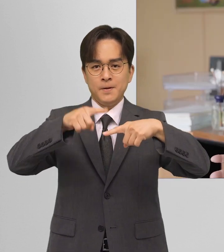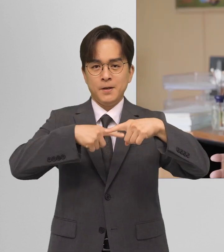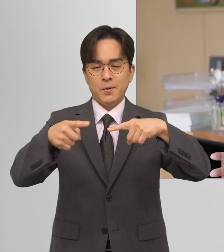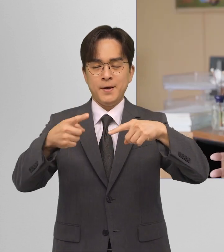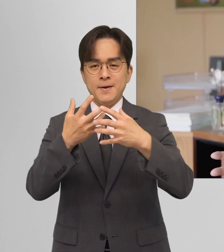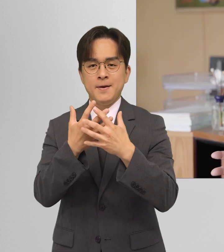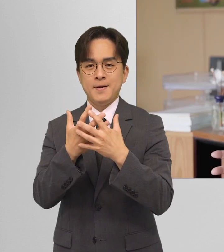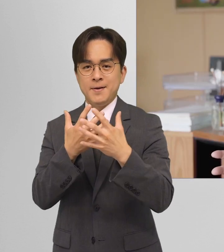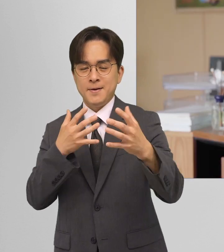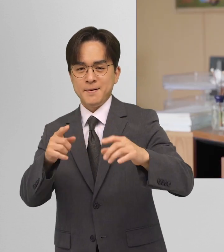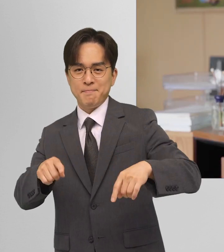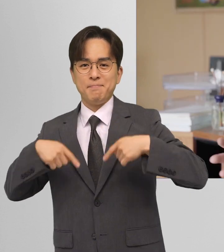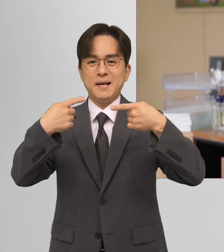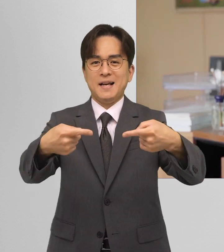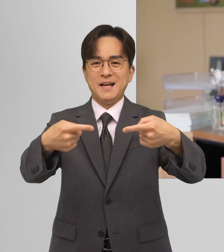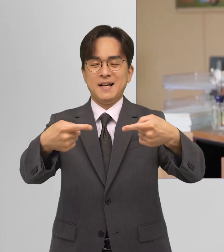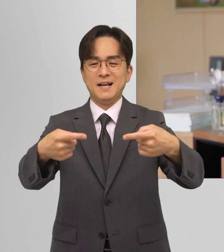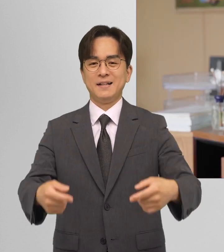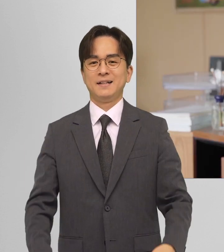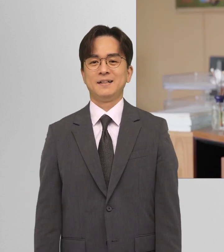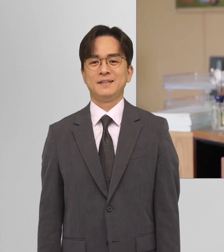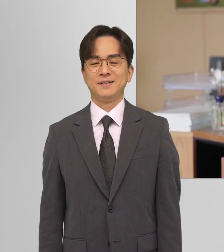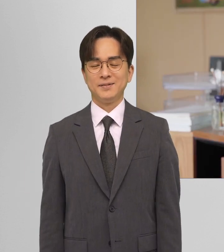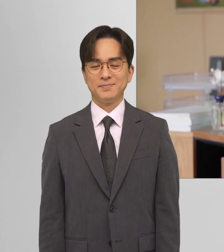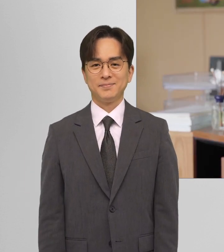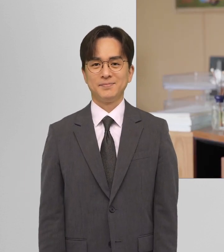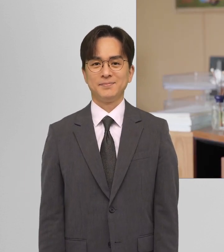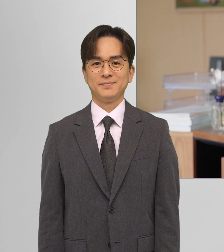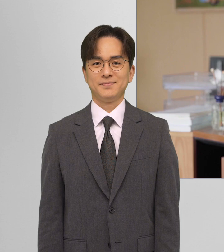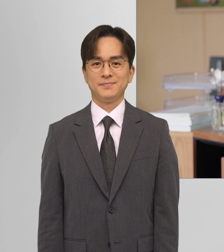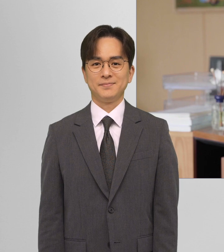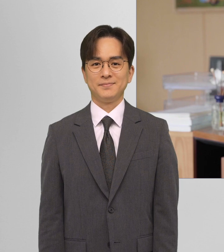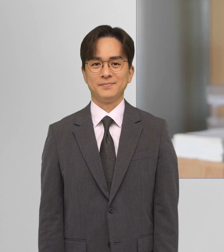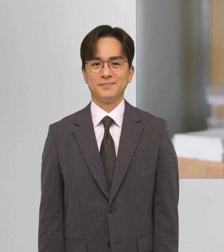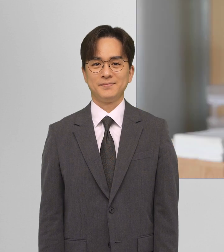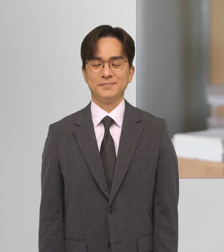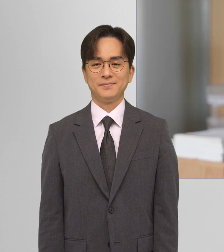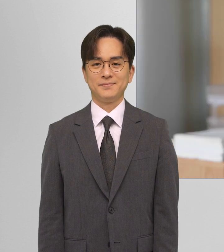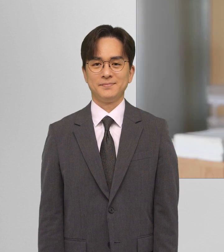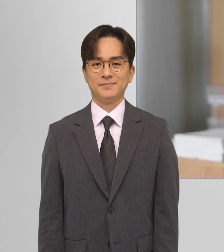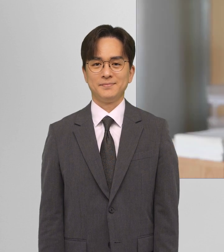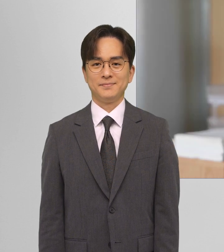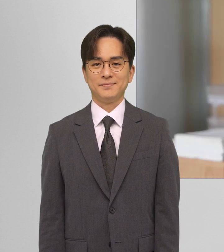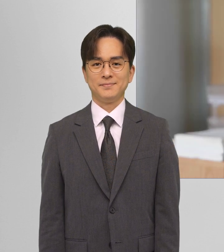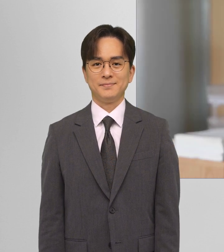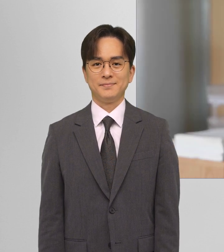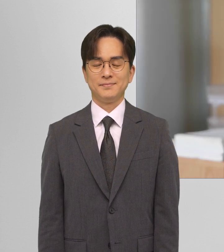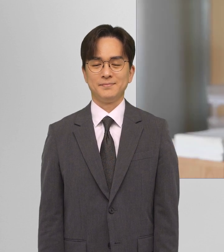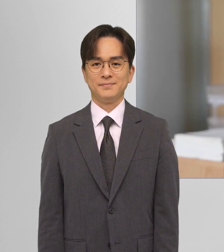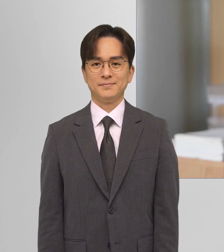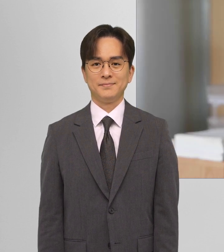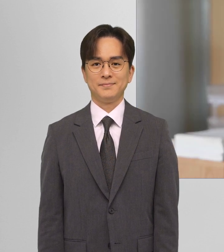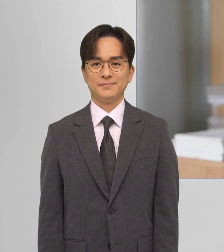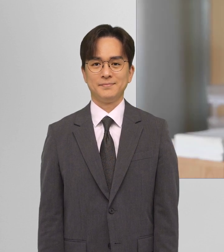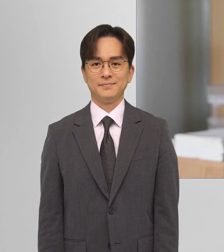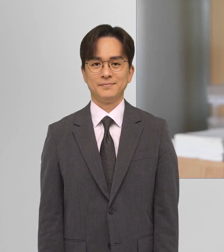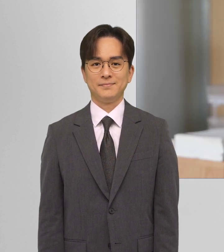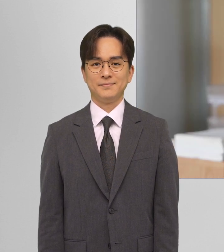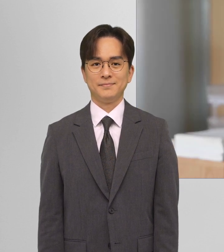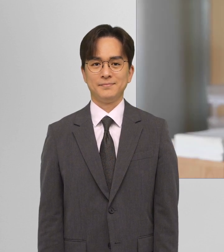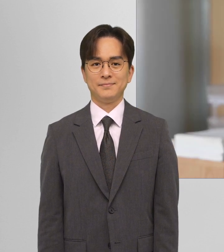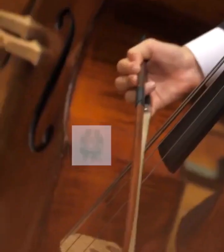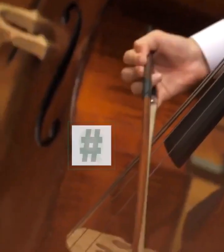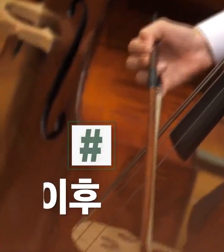나가서 이제 그 연주력을 펼칠 수 있는 가능성이 많아지니까, 그런 점이 조금 다른 나라와 비교되지 않나 이렇게 생각을